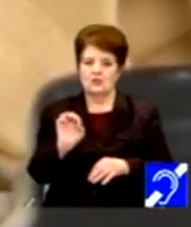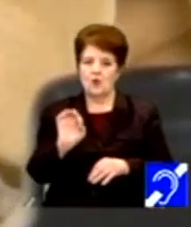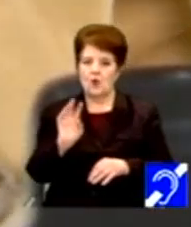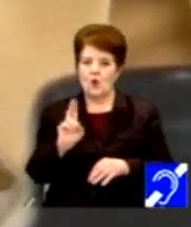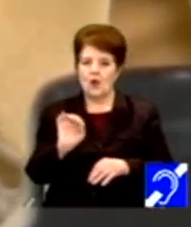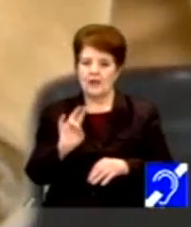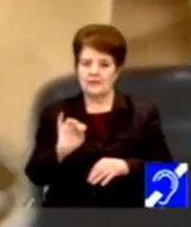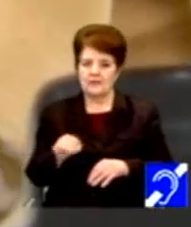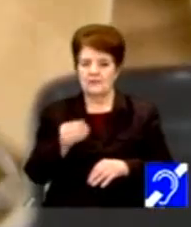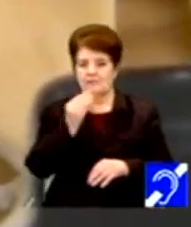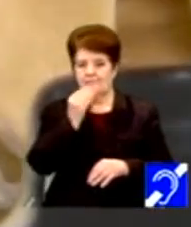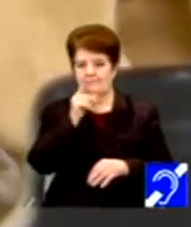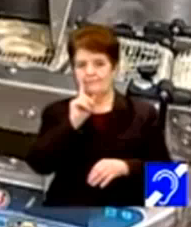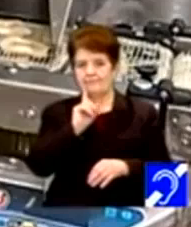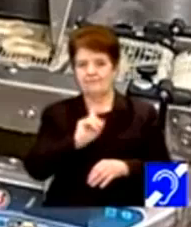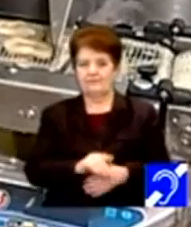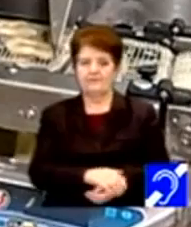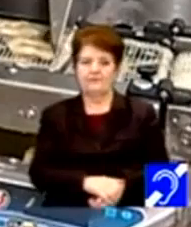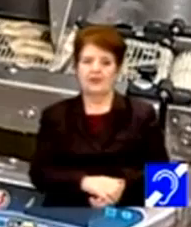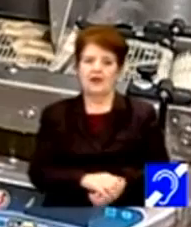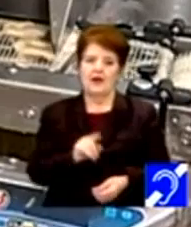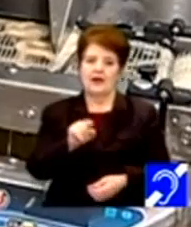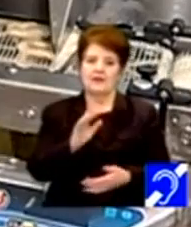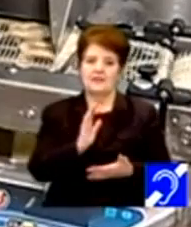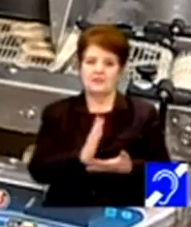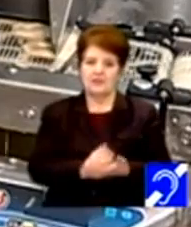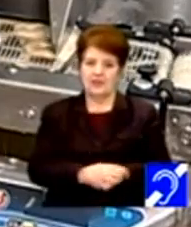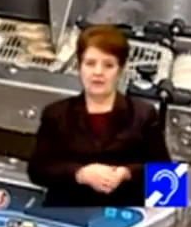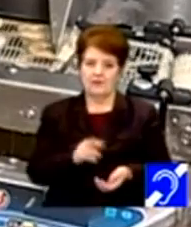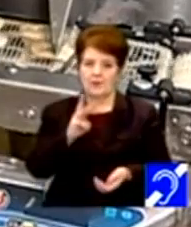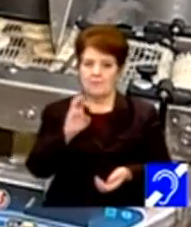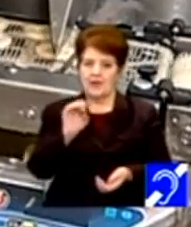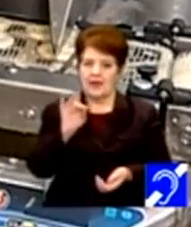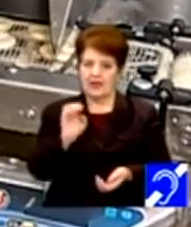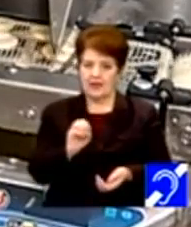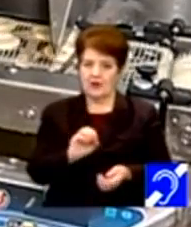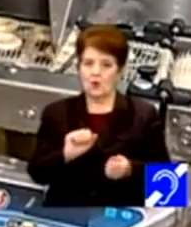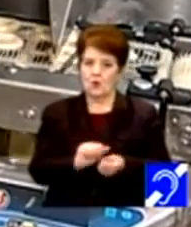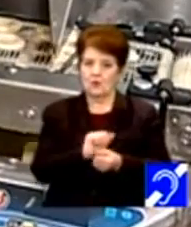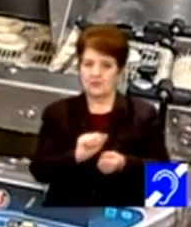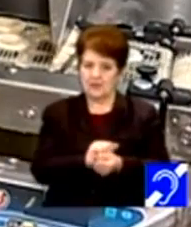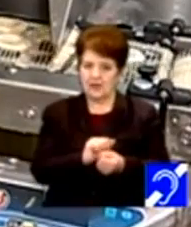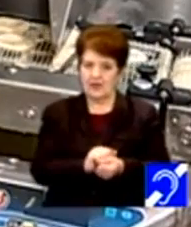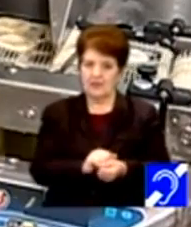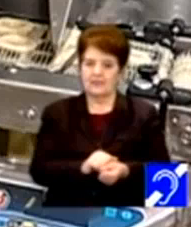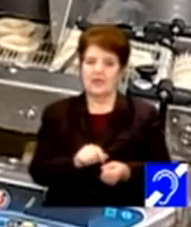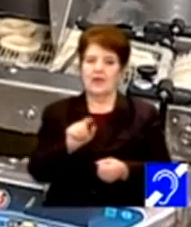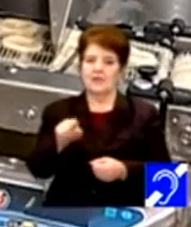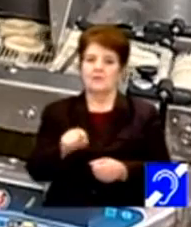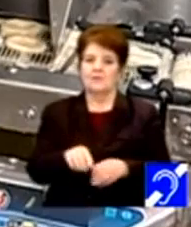și numai bune de dăruit și savurat. Aici avem rondele de miere uscate, le dăm prin ciocolată